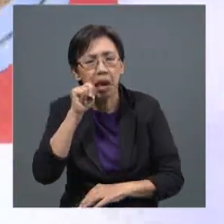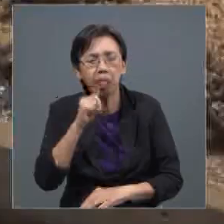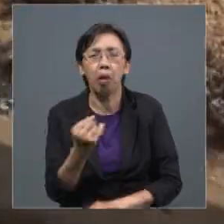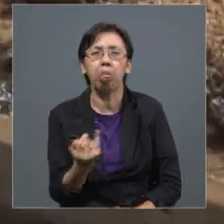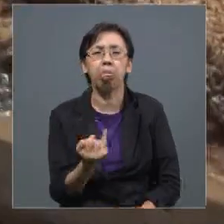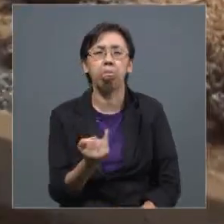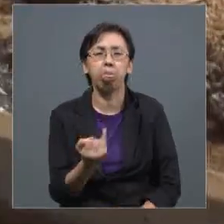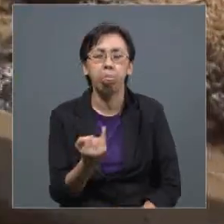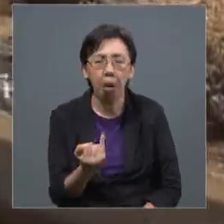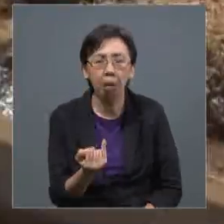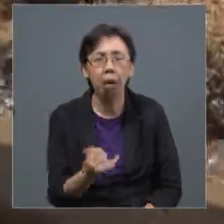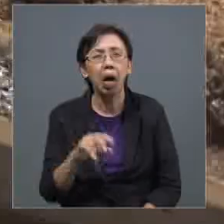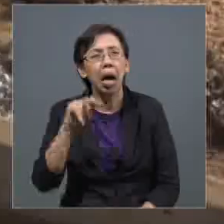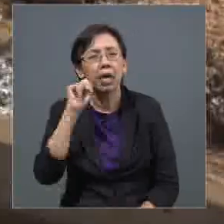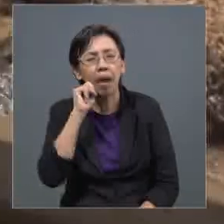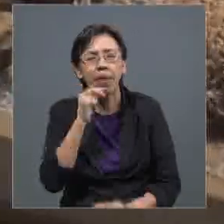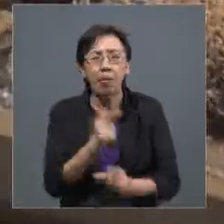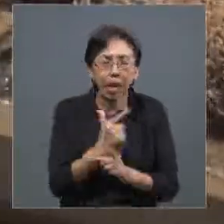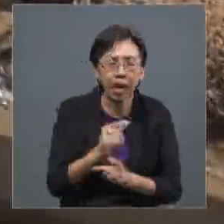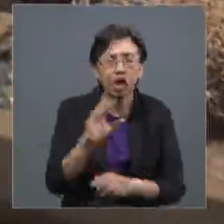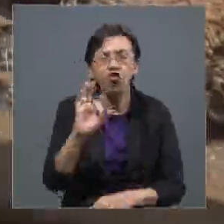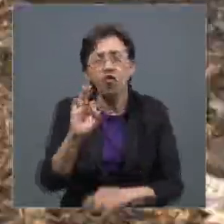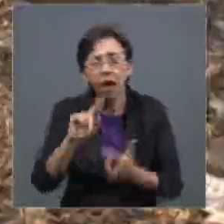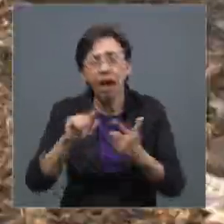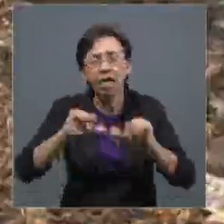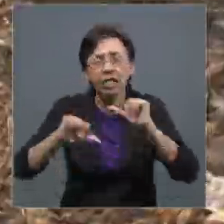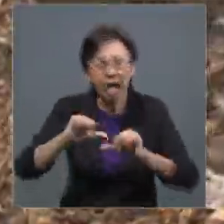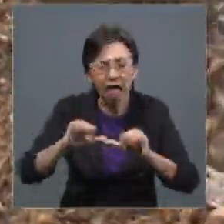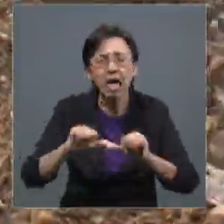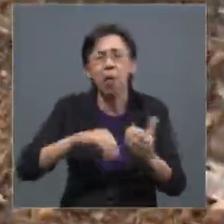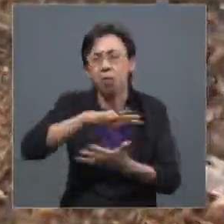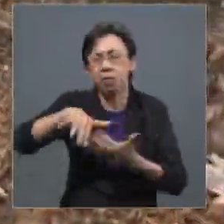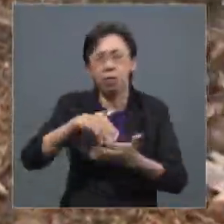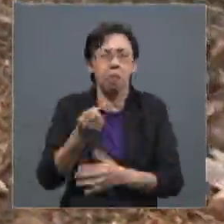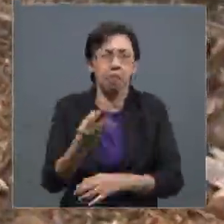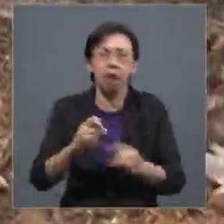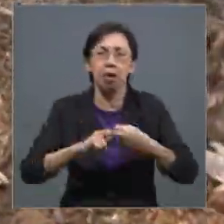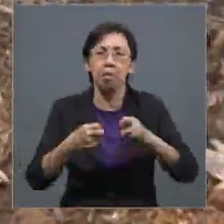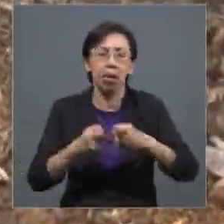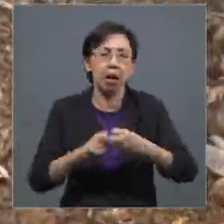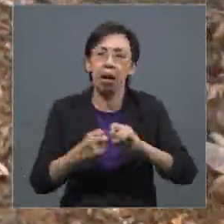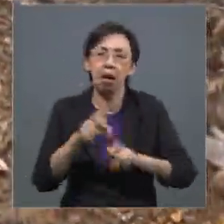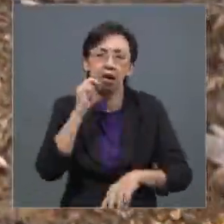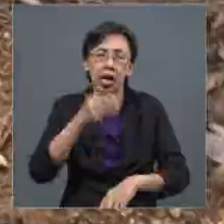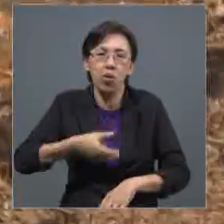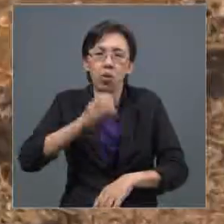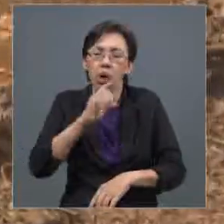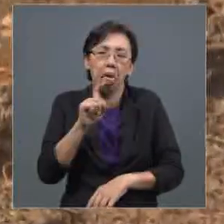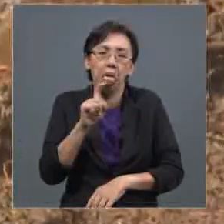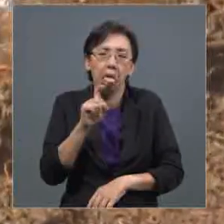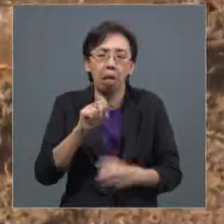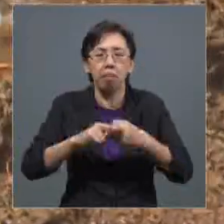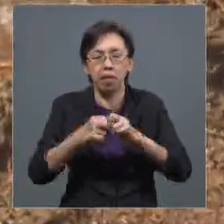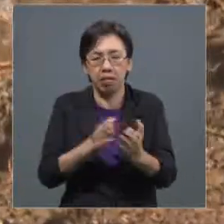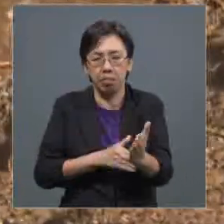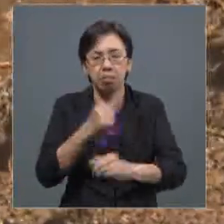แย่กว่านี้มากมีการปนเปื้อนทั้งเหล็กฟลูออไรด์และหินปูนในปริมาณที่สูงกระทบกับการนำมาใช้อุปโภคบริโภคมานานกว่า